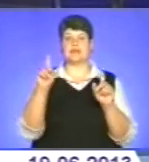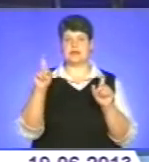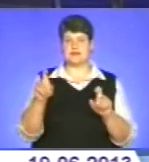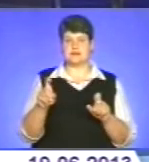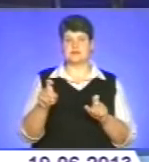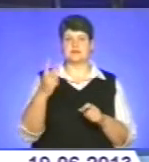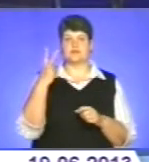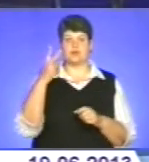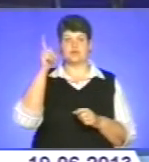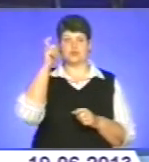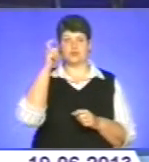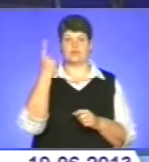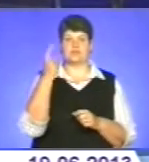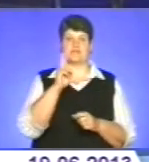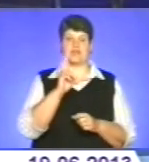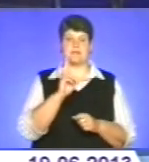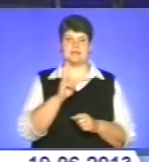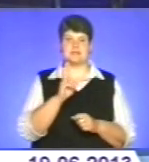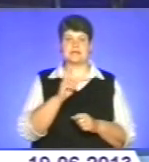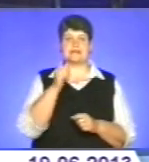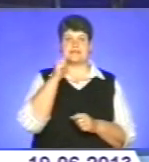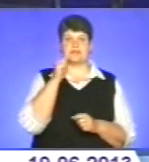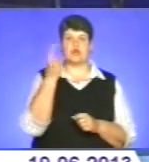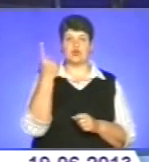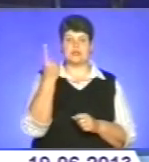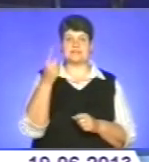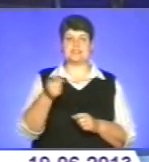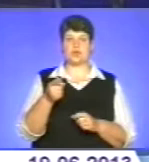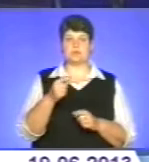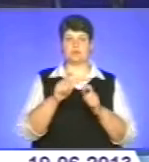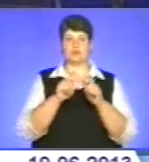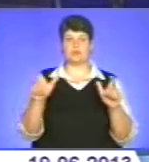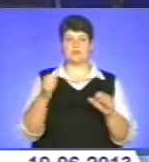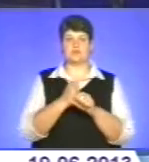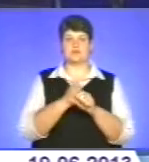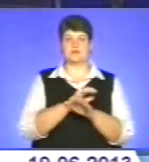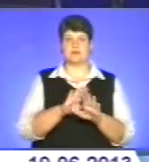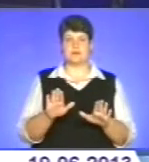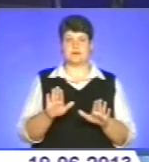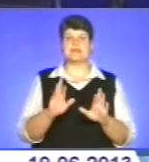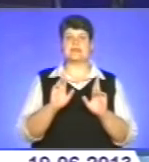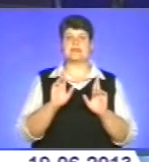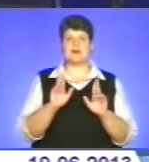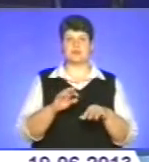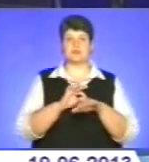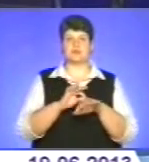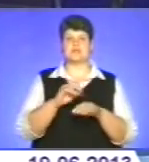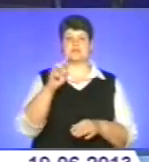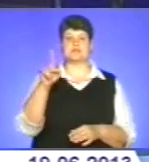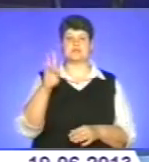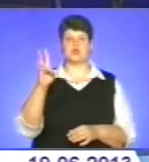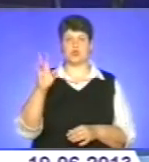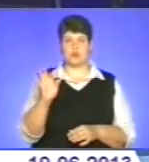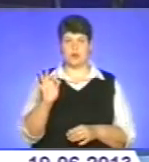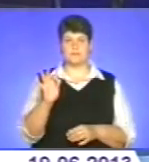і 1 у Кременці. Завтра один з тернопільських пунктів не працюватиме. Як проходить ЗНО, бачили наші